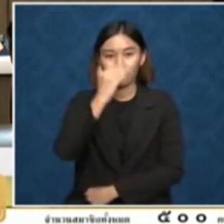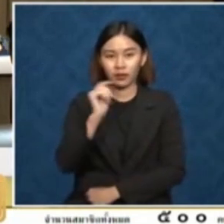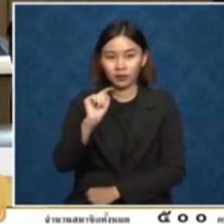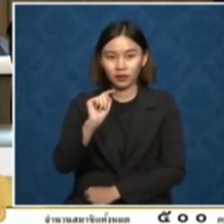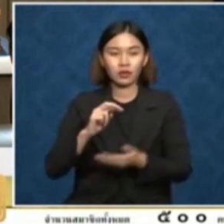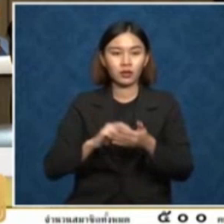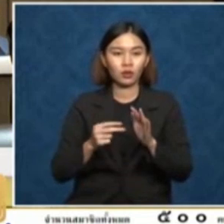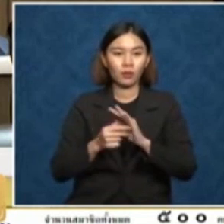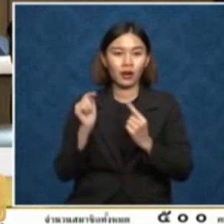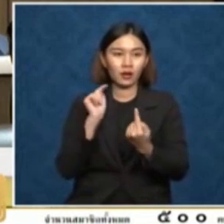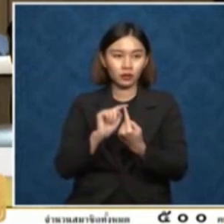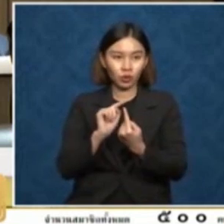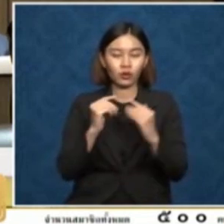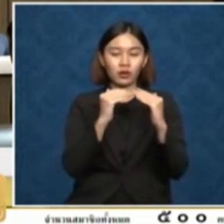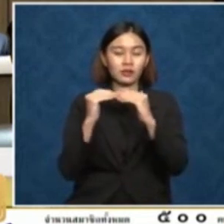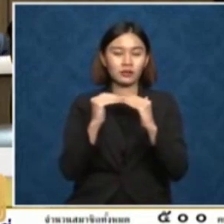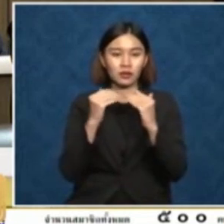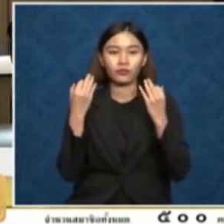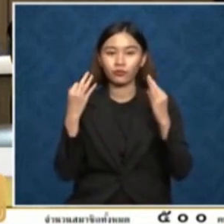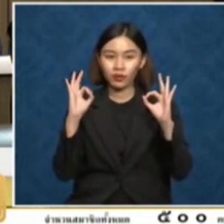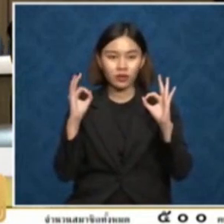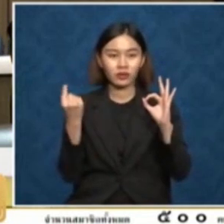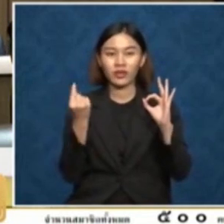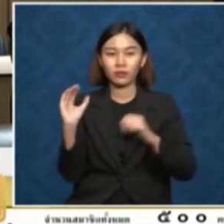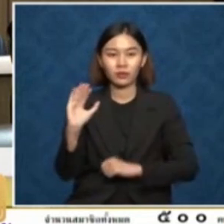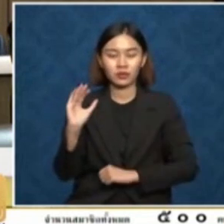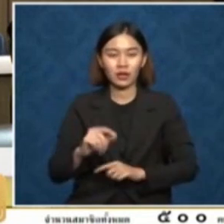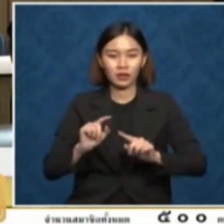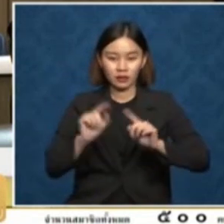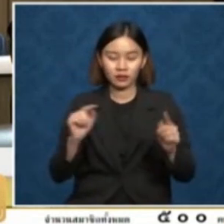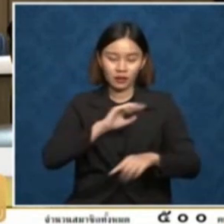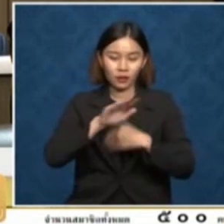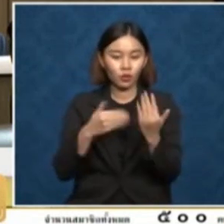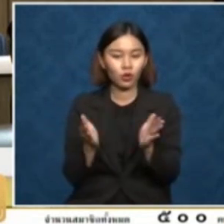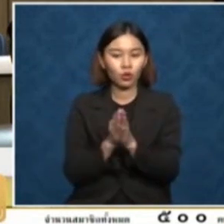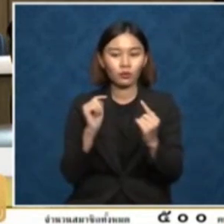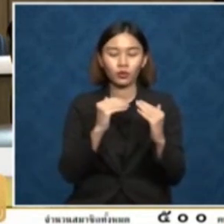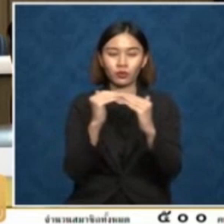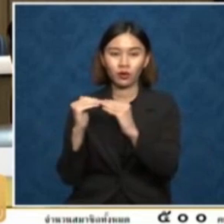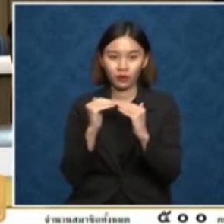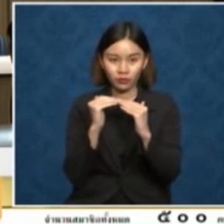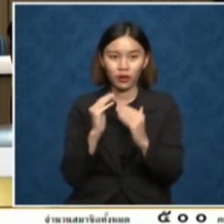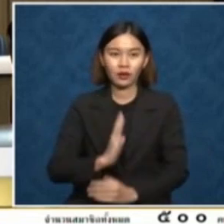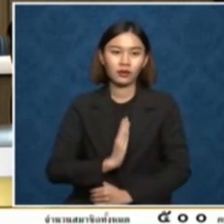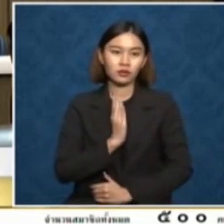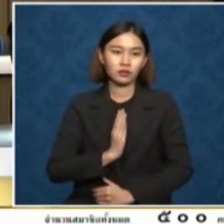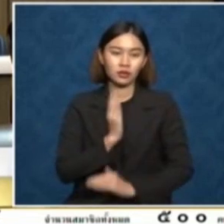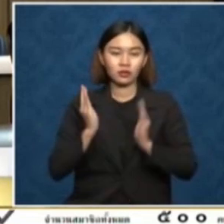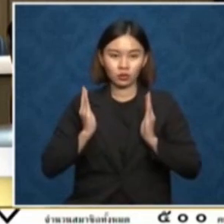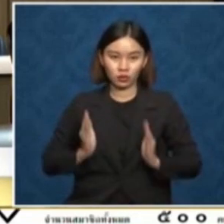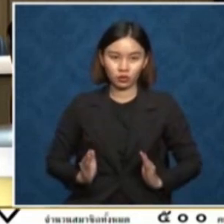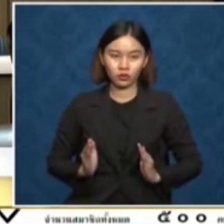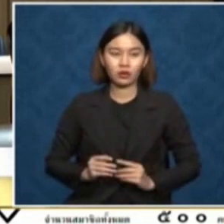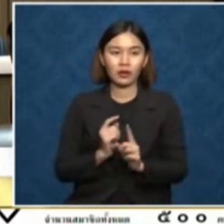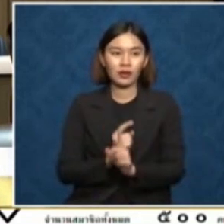งสิทธิเสรีภาพที่มนุษย์ทุกคนครับพึงจะได้รับไม่ว่าเขาจะมีเพศสภาพแบบใดก็ตามเพรา